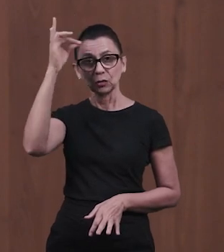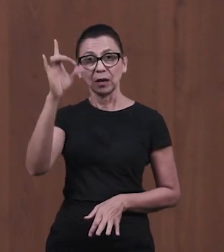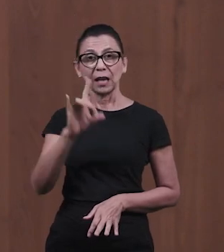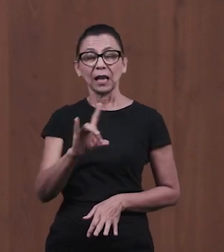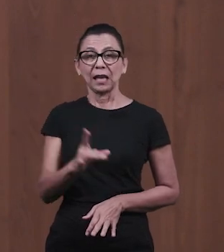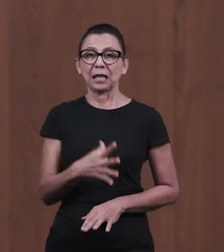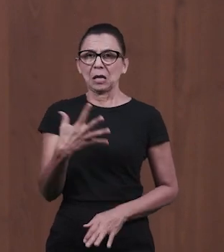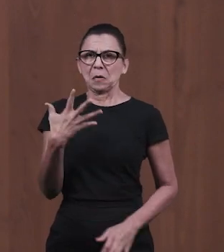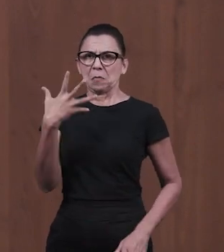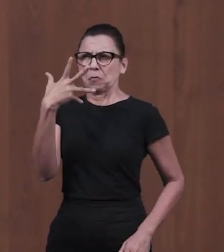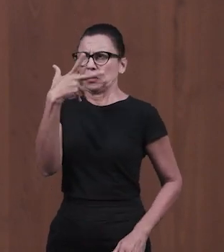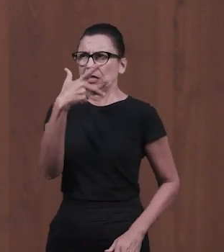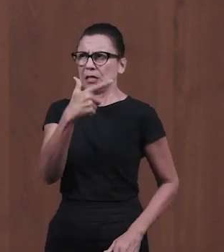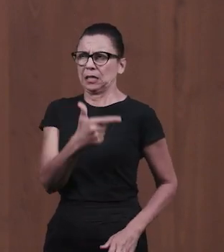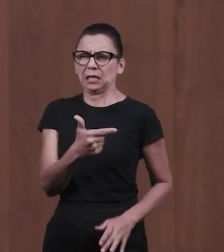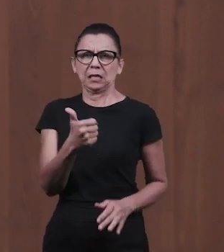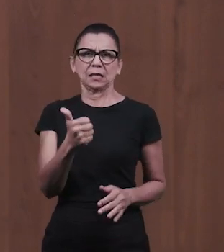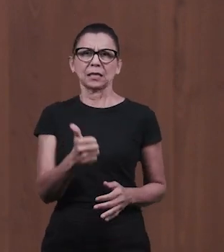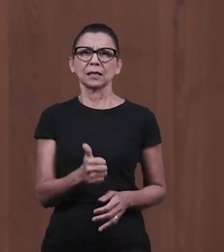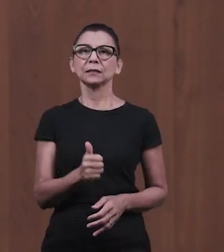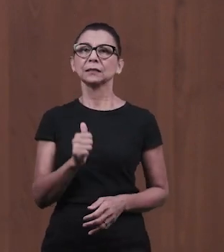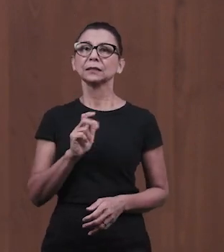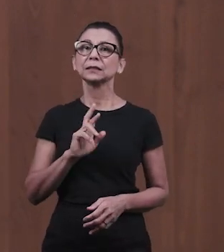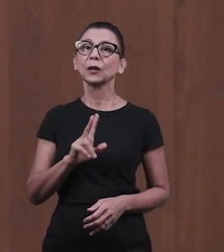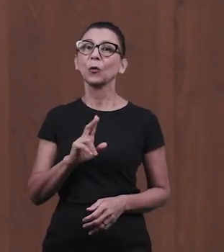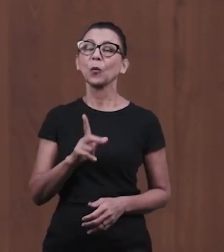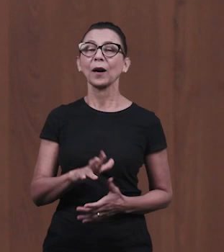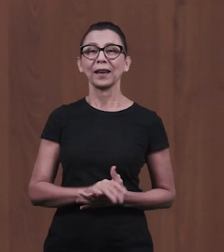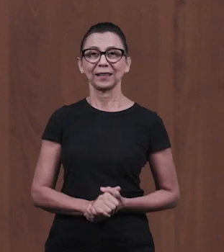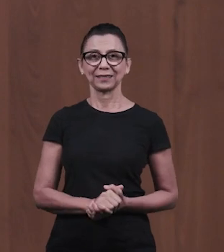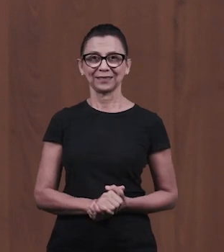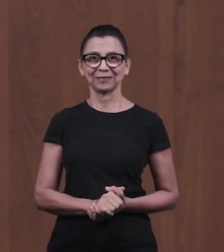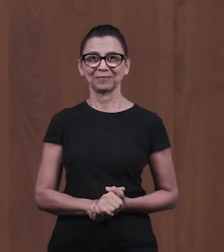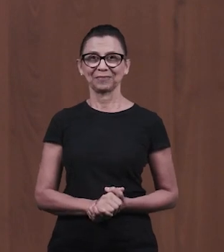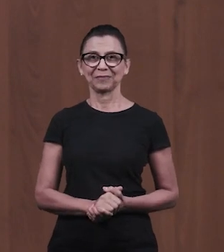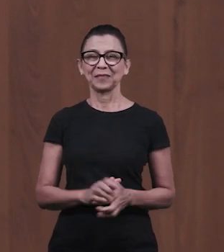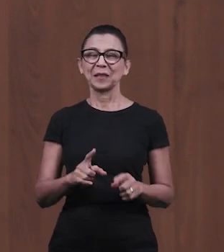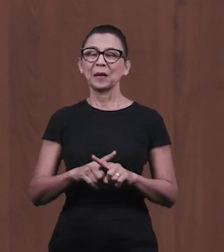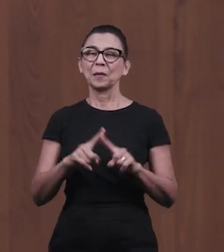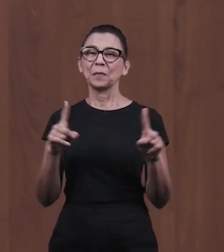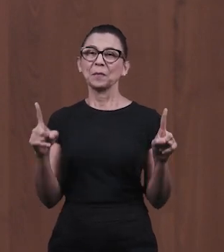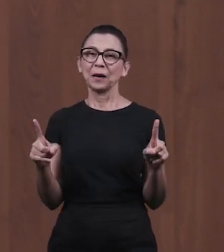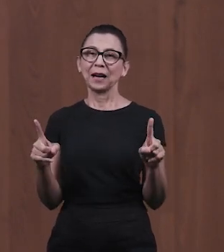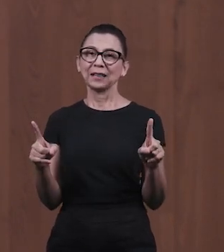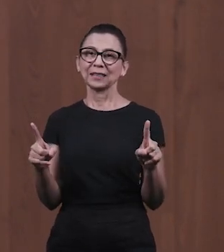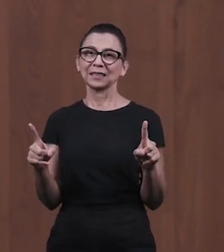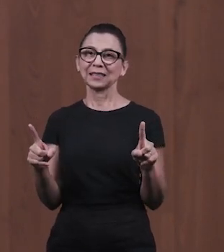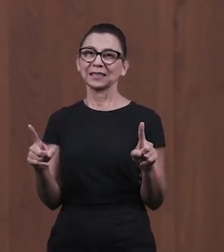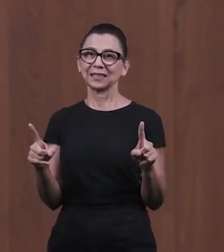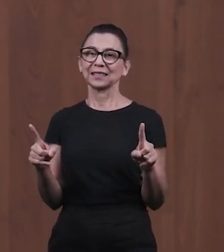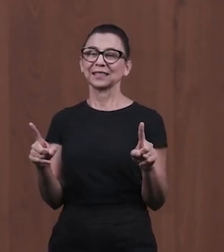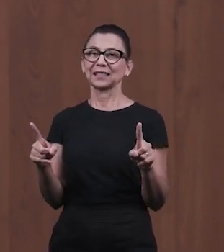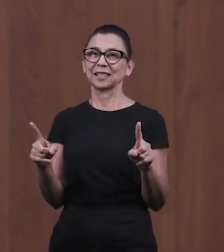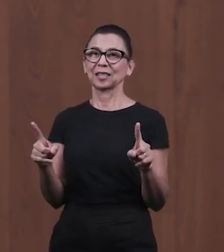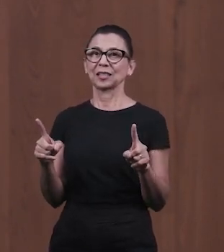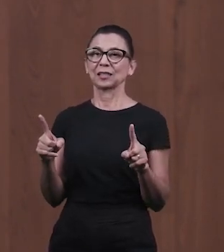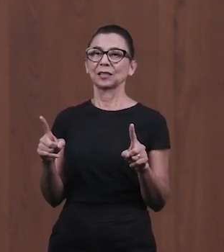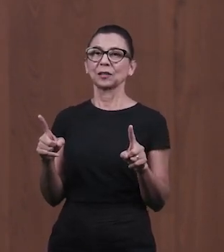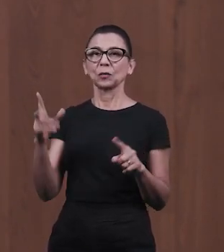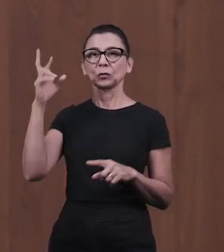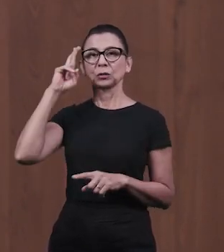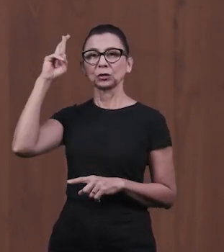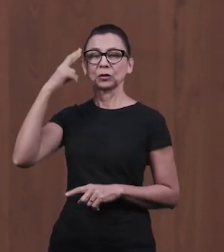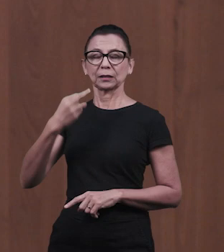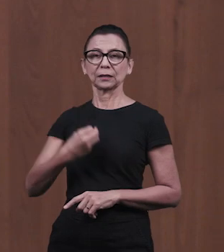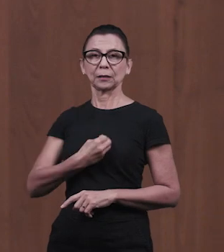привлекает толпы, ибо в ней мы не делаем нашу волю, но волю нашего Господа. И вы, те,